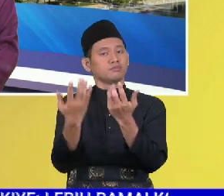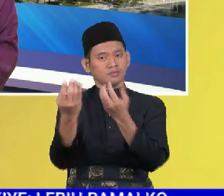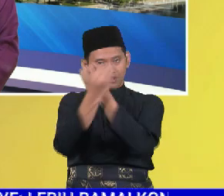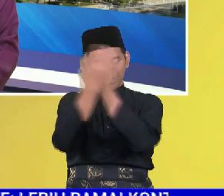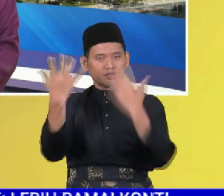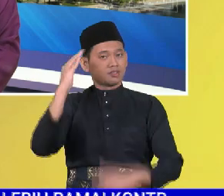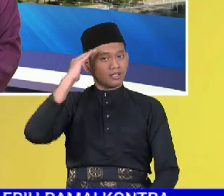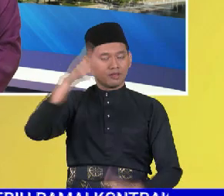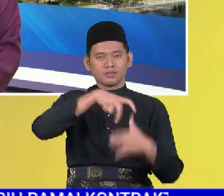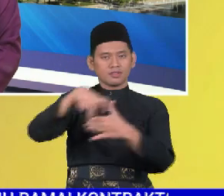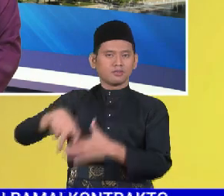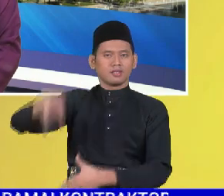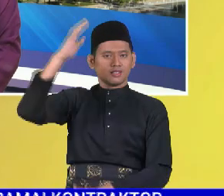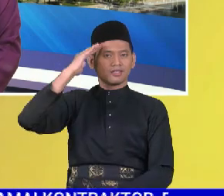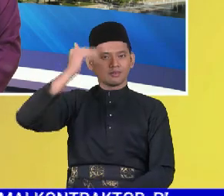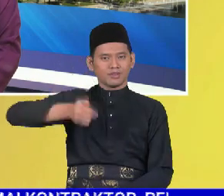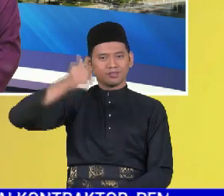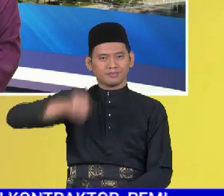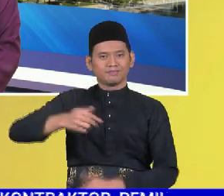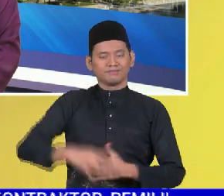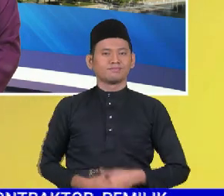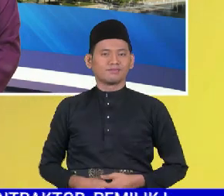Isra Mikraj. Assalamualaikum.